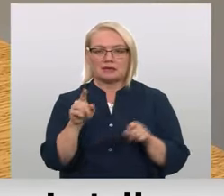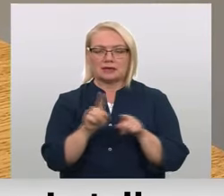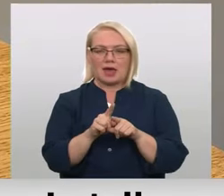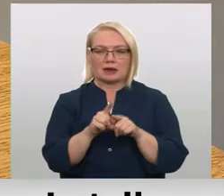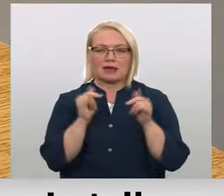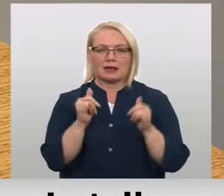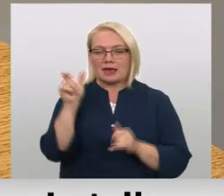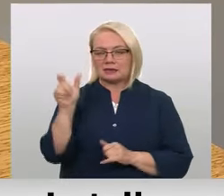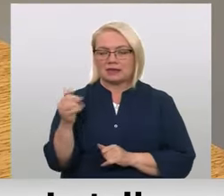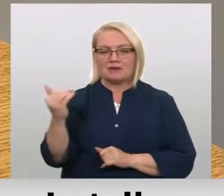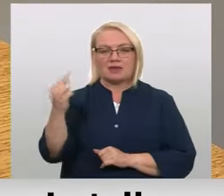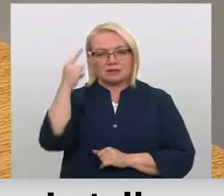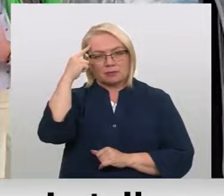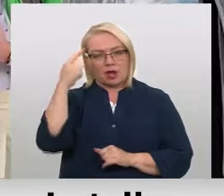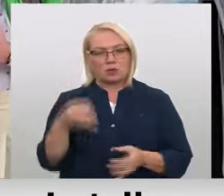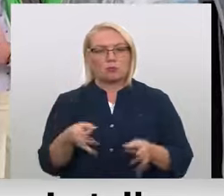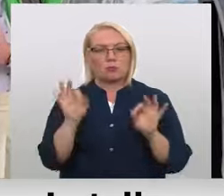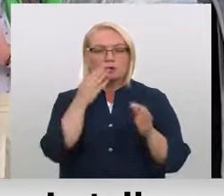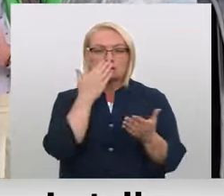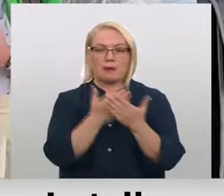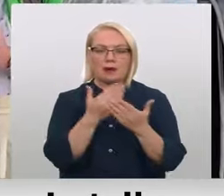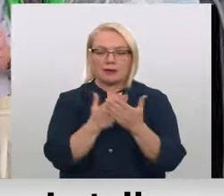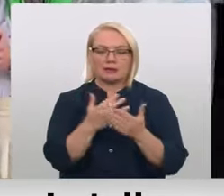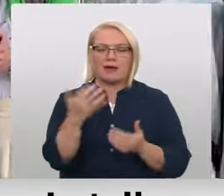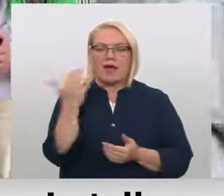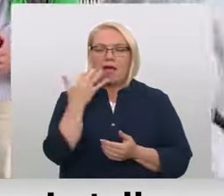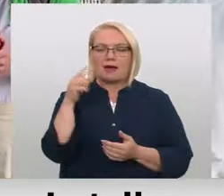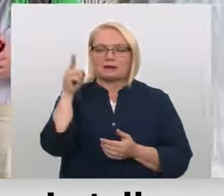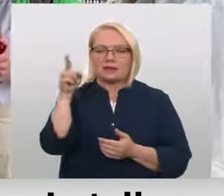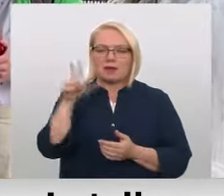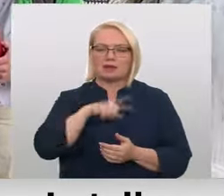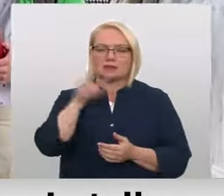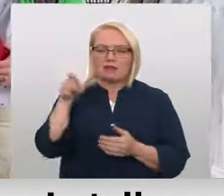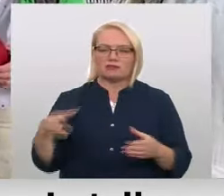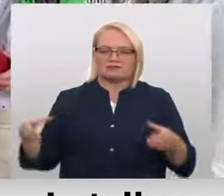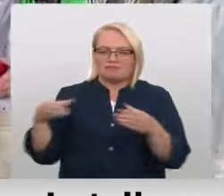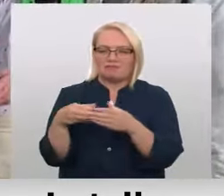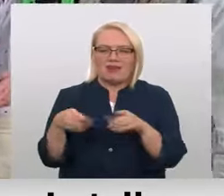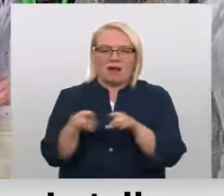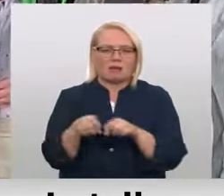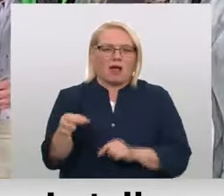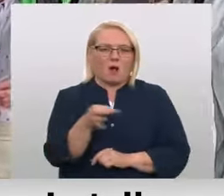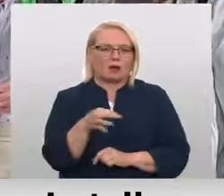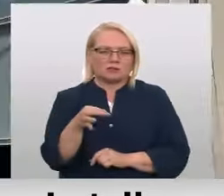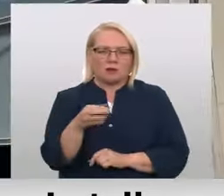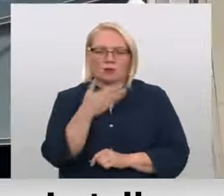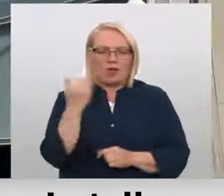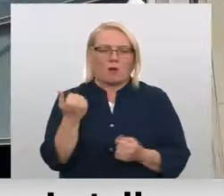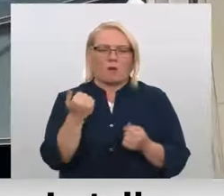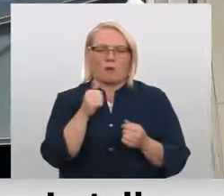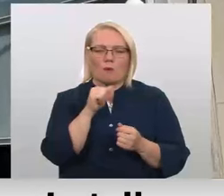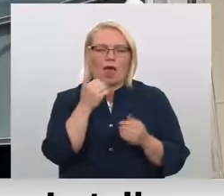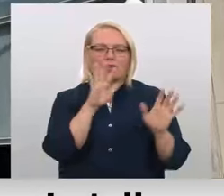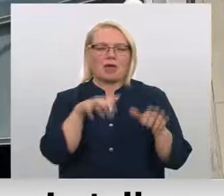Krēsliņa. Viņas prāt ir būtiski rādīt, ka diaspora ir vienota, gluži kā organizācija un ir neatņemama Latvijas